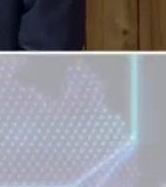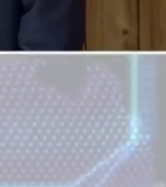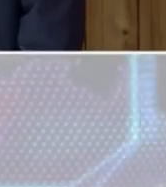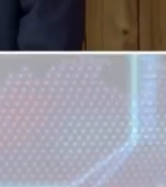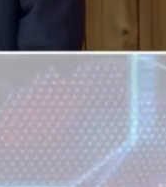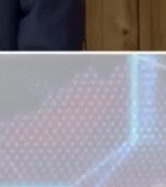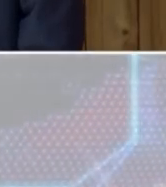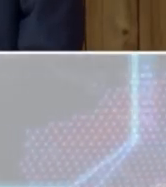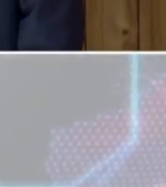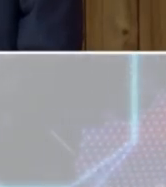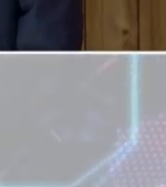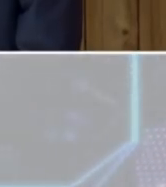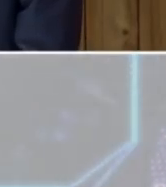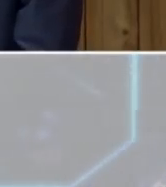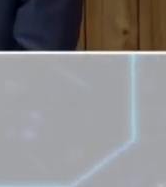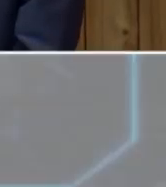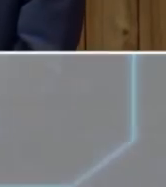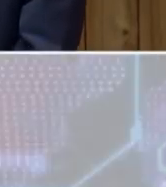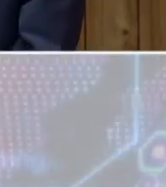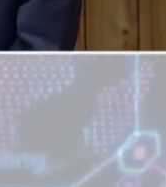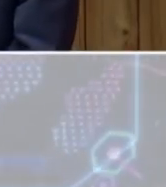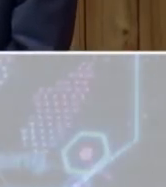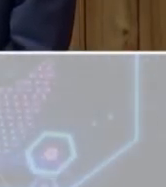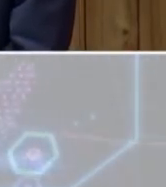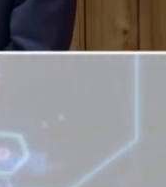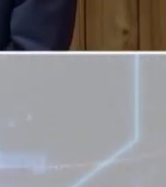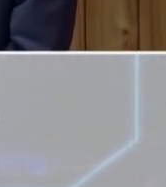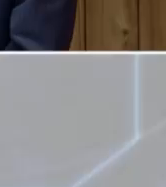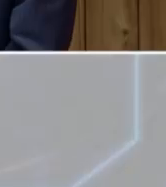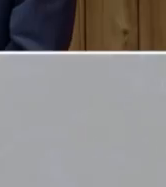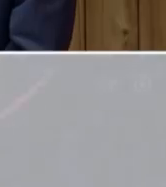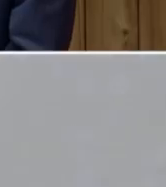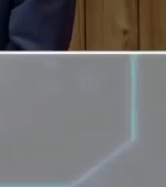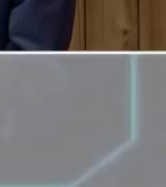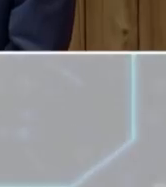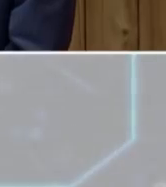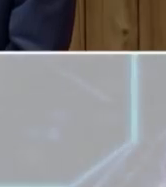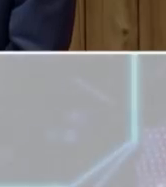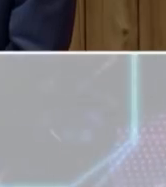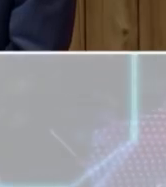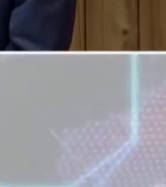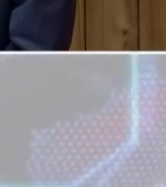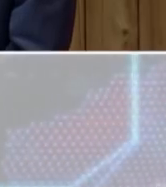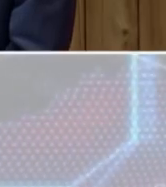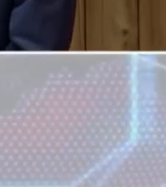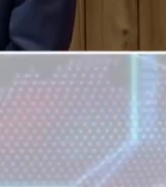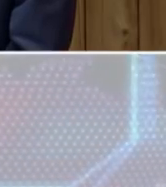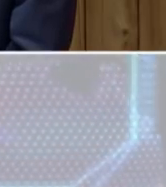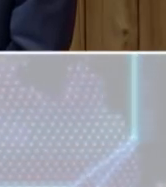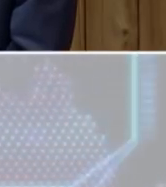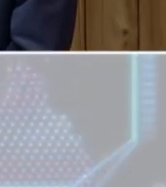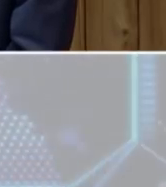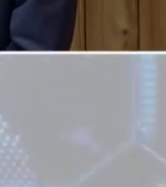ท่านนั่งครับขอวินิจฉัยว่าท่านรองนายกหรือว่าประธานไม่ได้ผิดข้อบังคับน